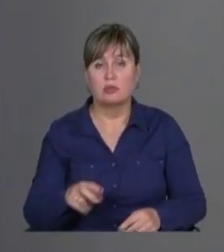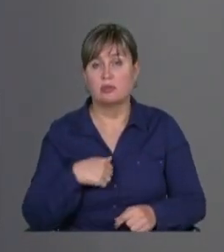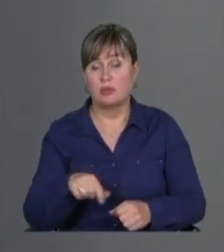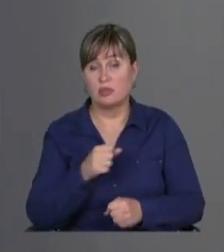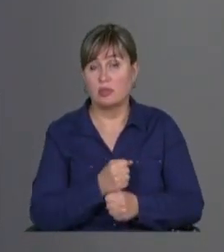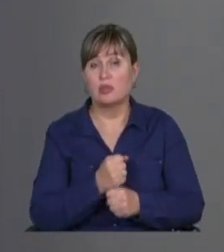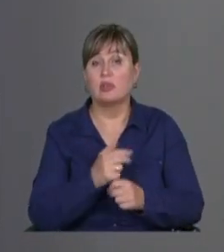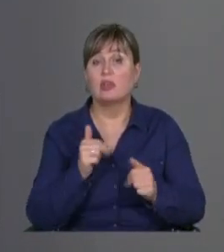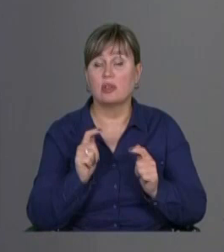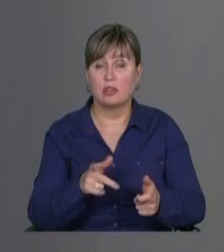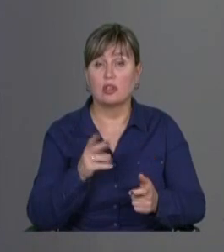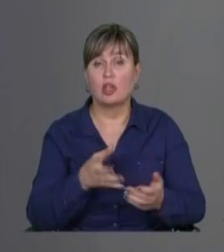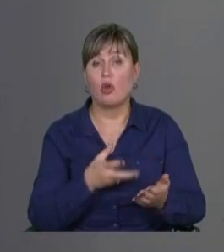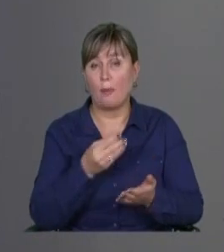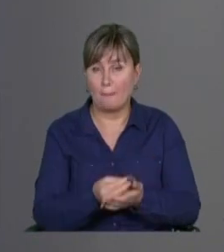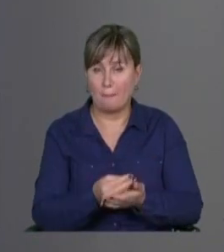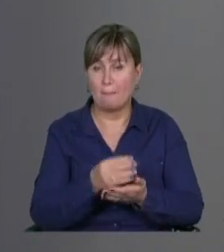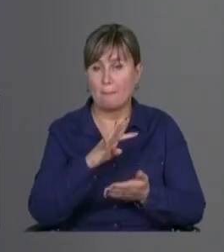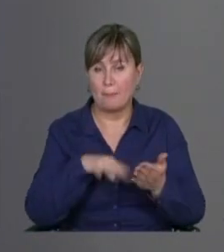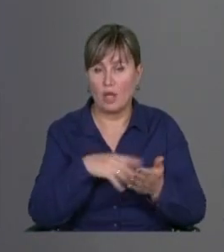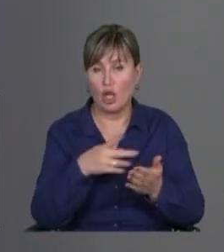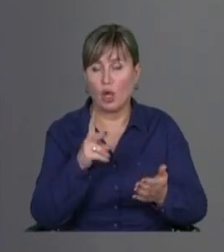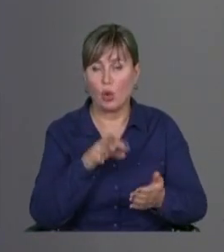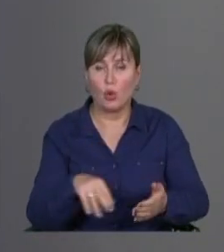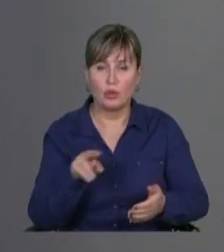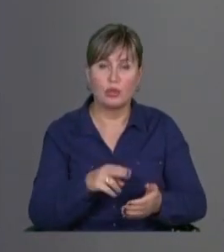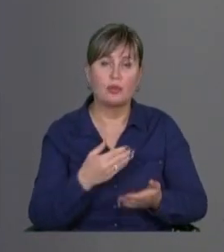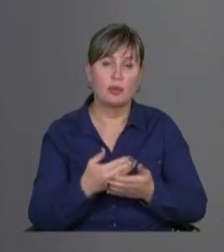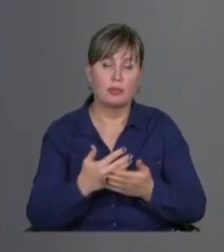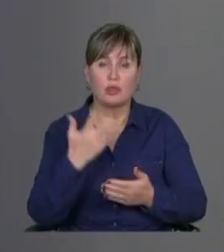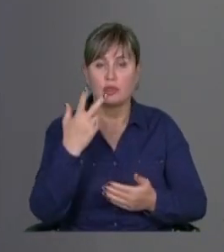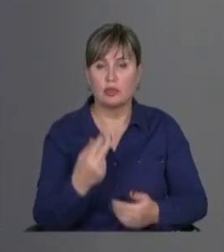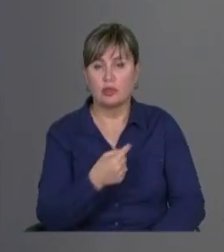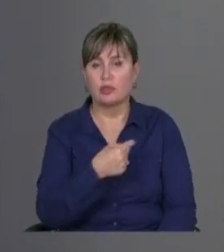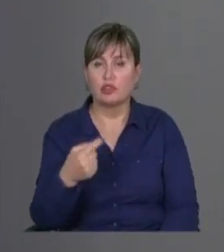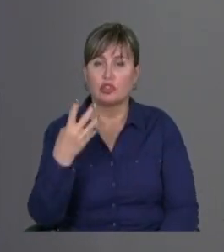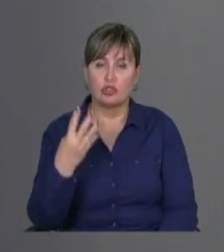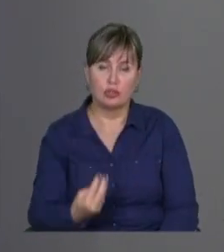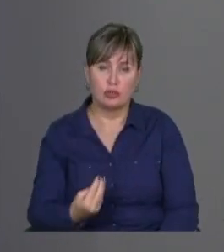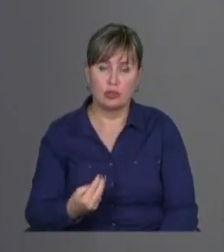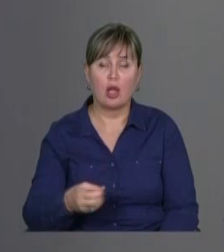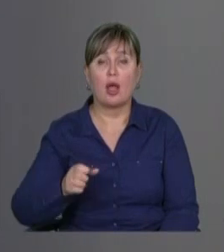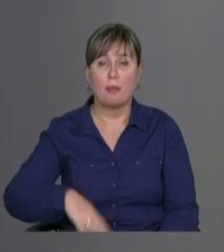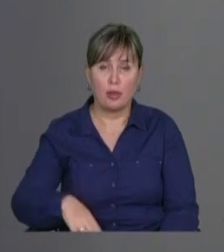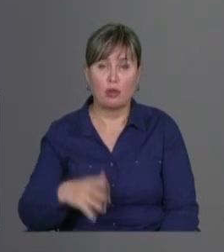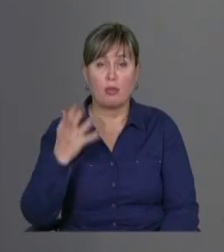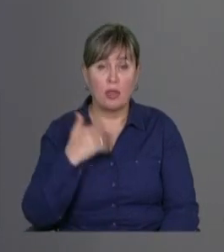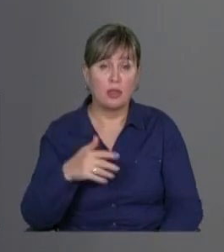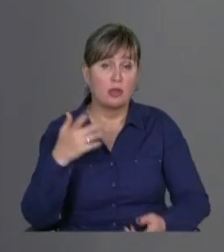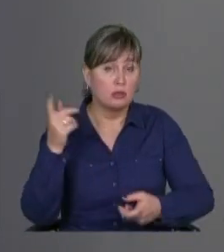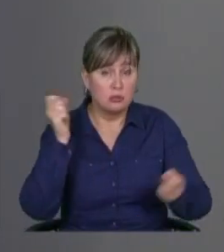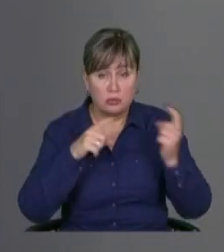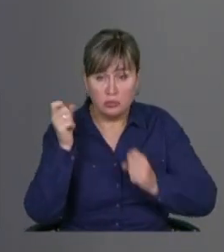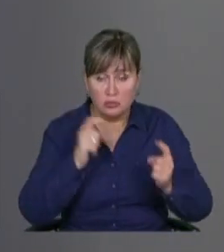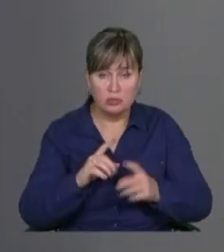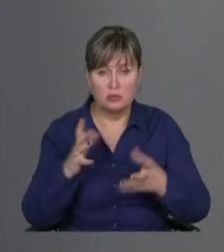счета, фактуры для уплаты, QR-коды для уплаты. Где-то дня 3-4 пришлось повозиться, но потом, как только разобрались, все, в